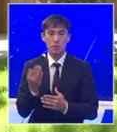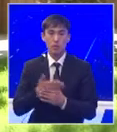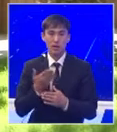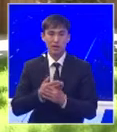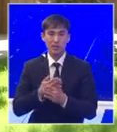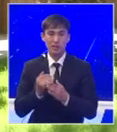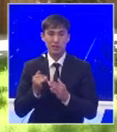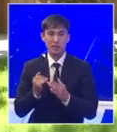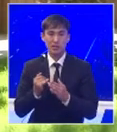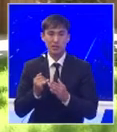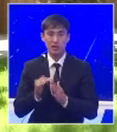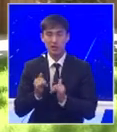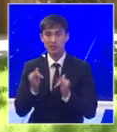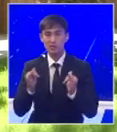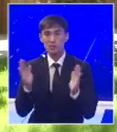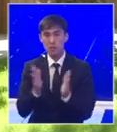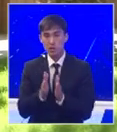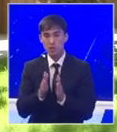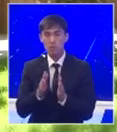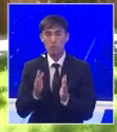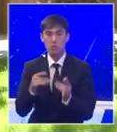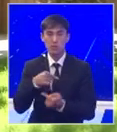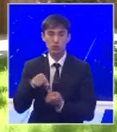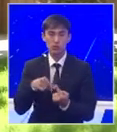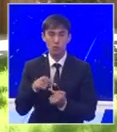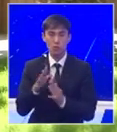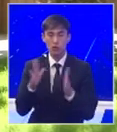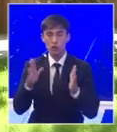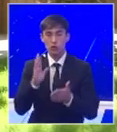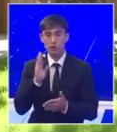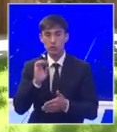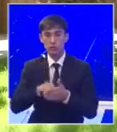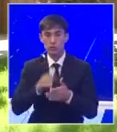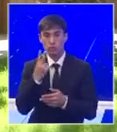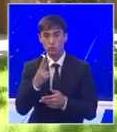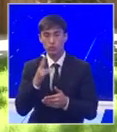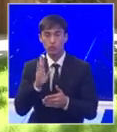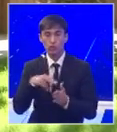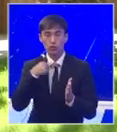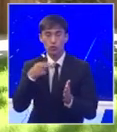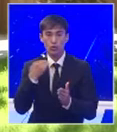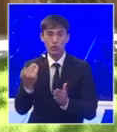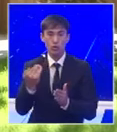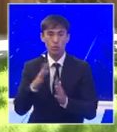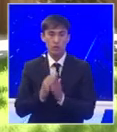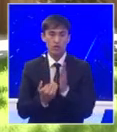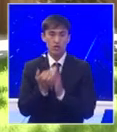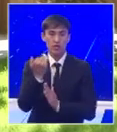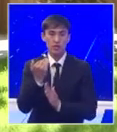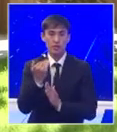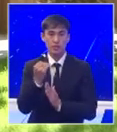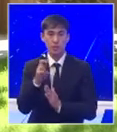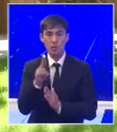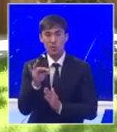помогать расти микро и малому бизнесу. Также большой акцент будет уделен именно повышению